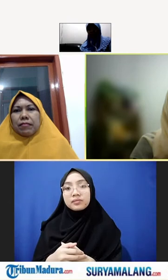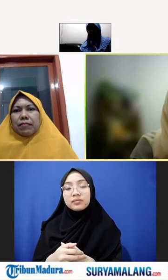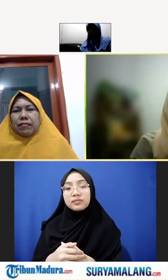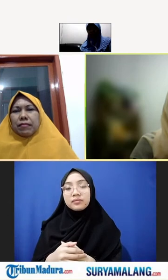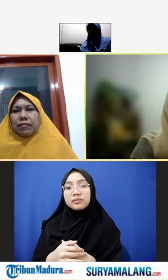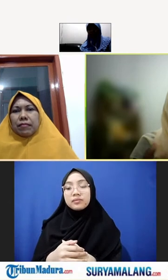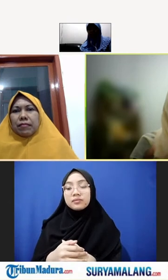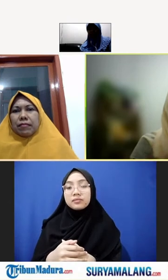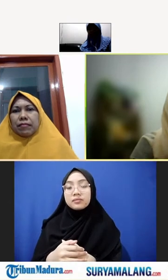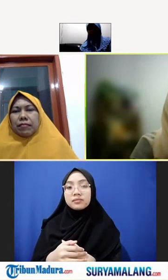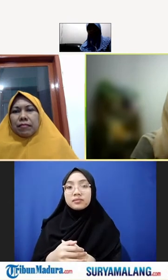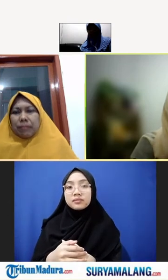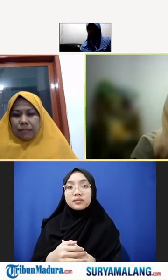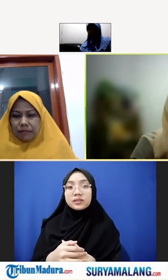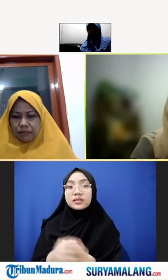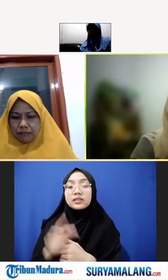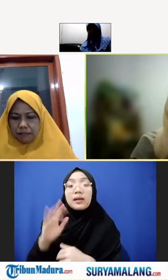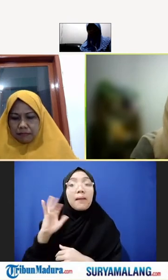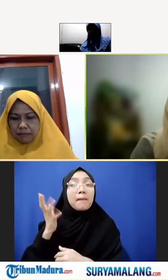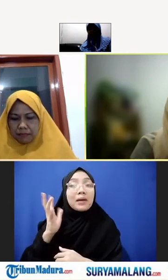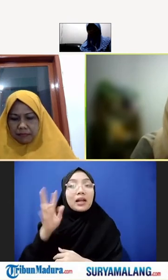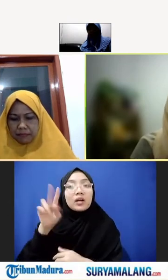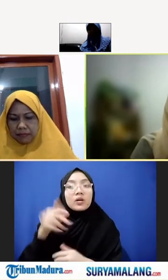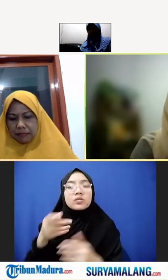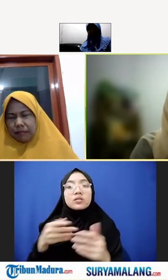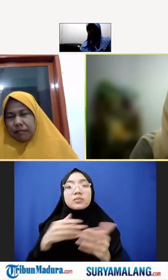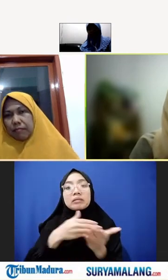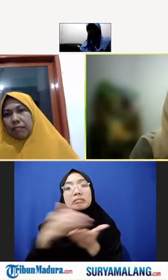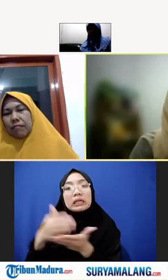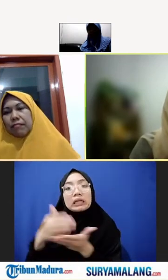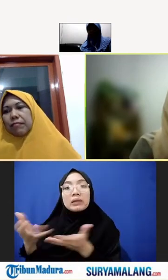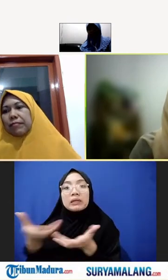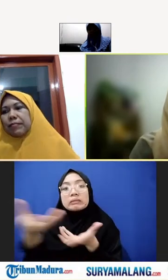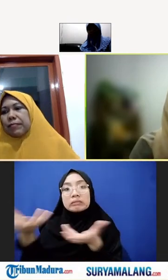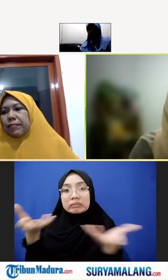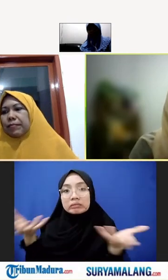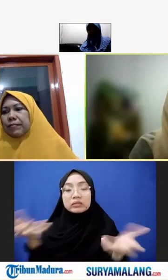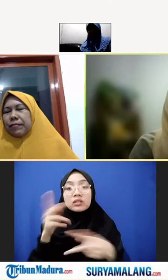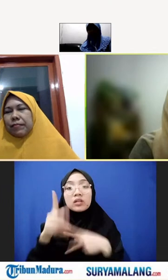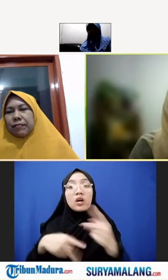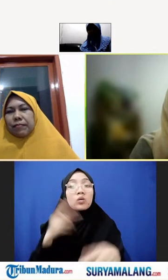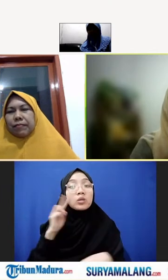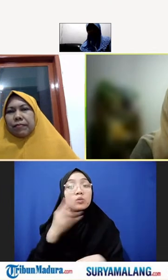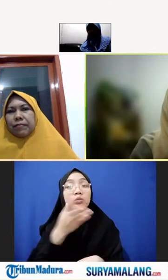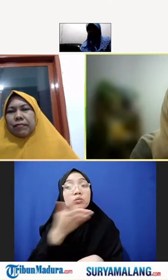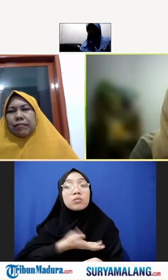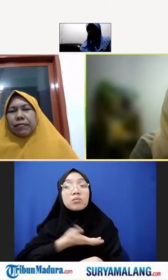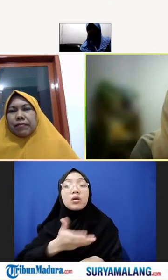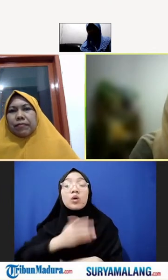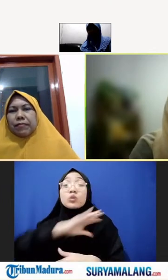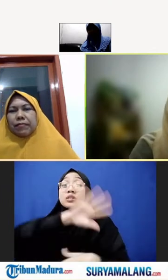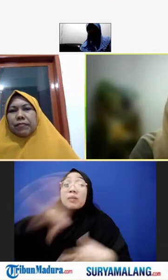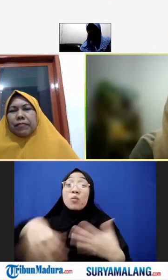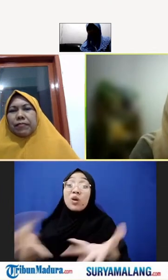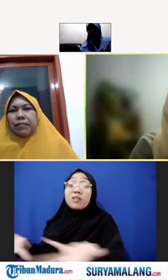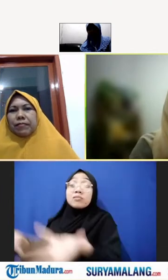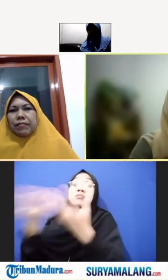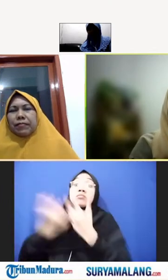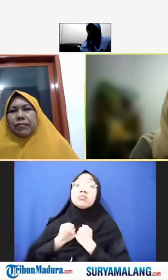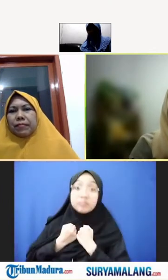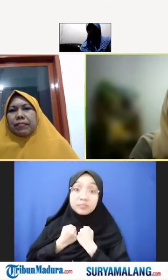Jadi perannya harus dibagi-bagi. Kalau ibu mau ambil semua,